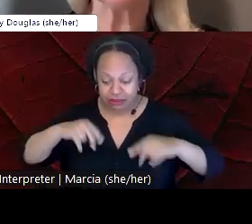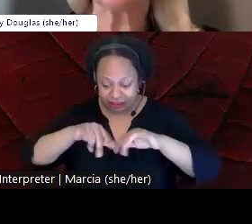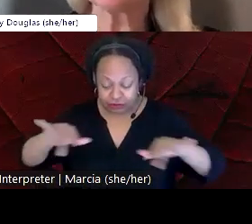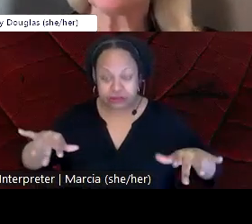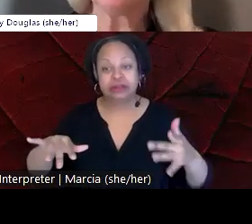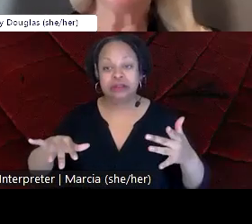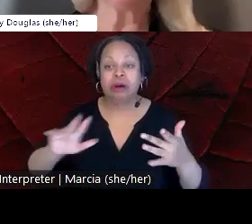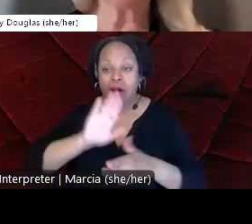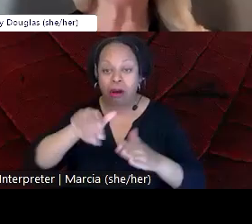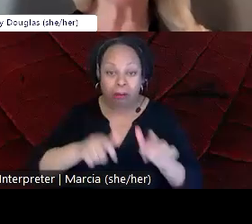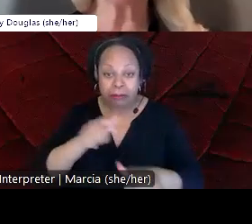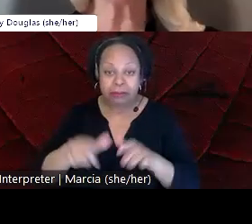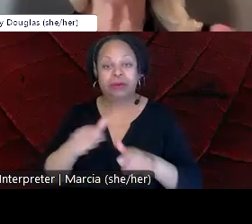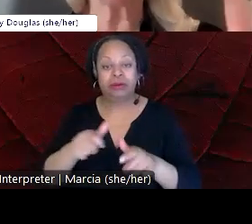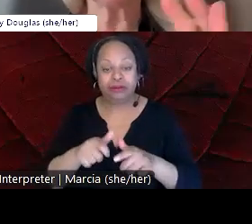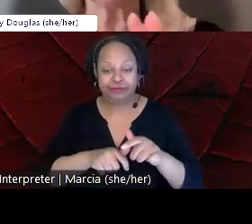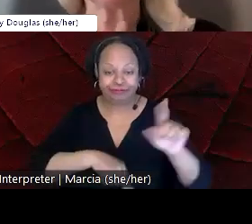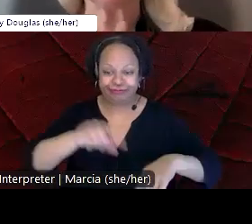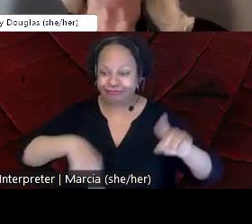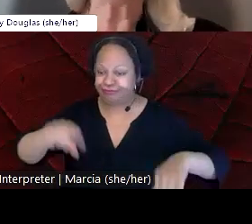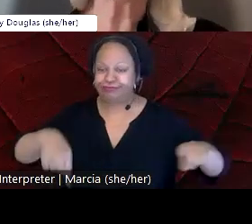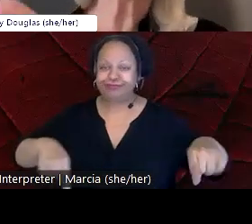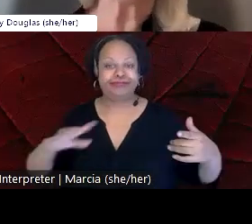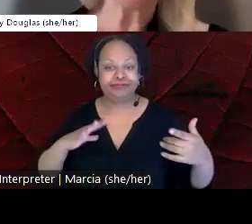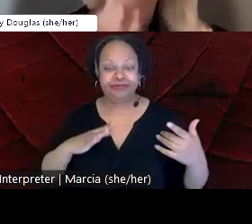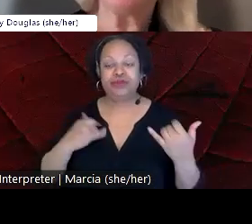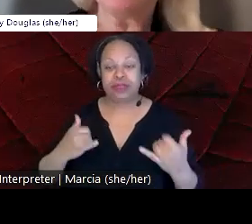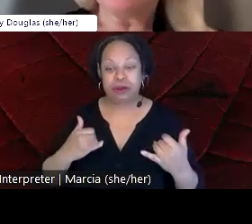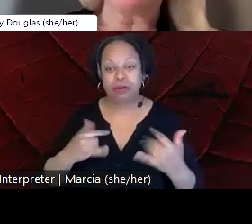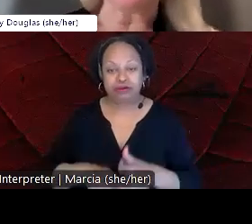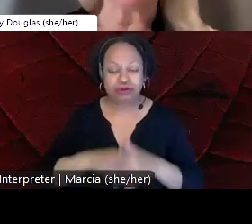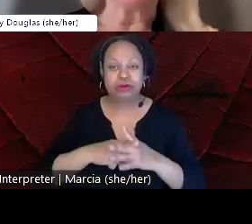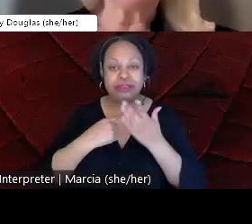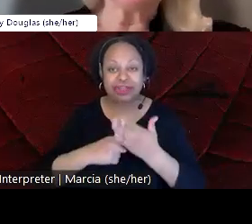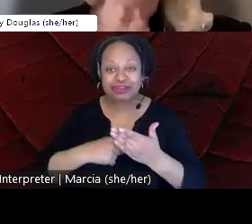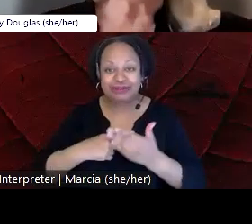des variations du genre humain. Et